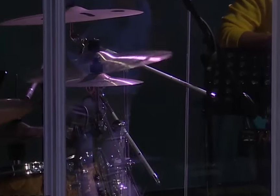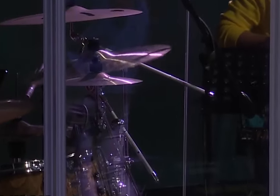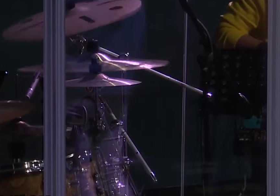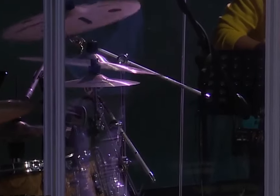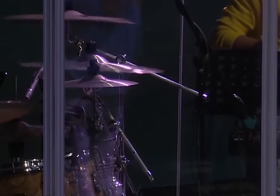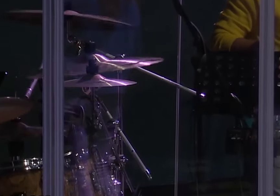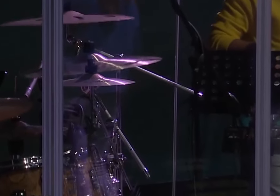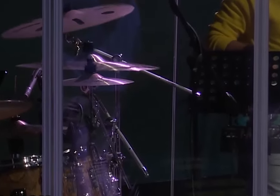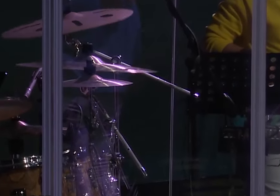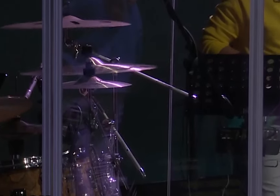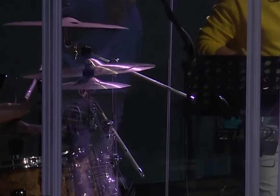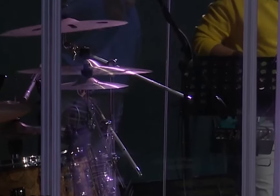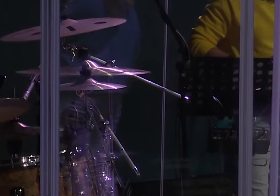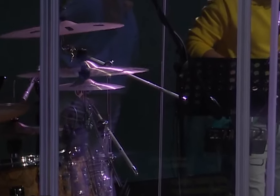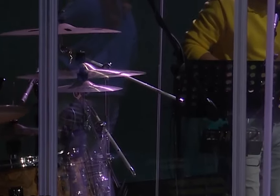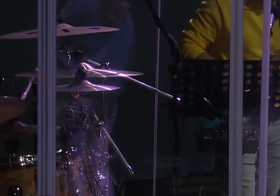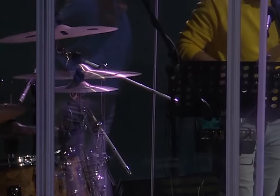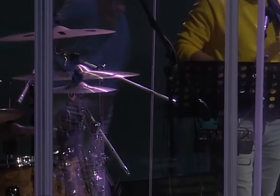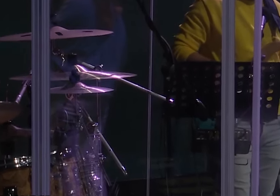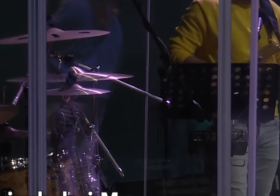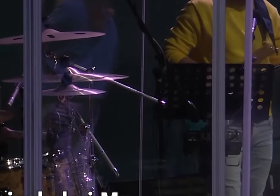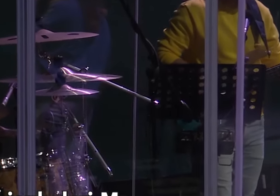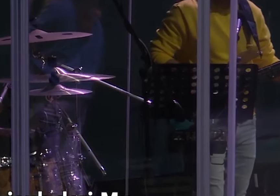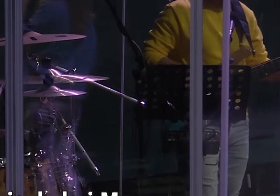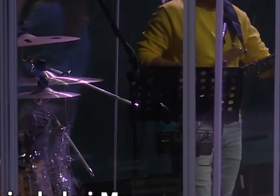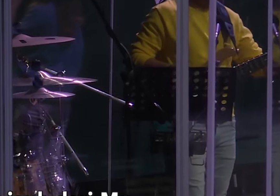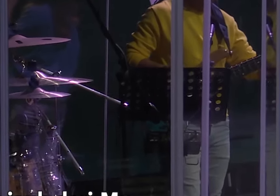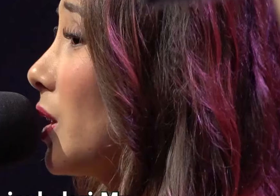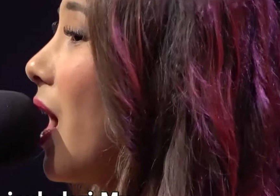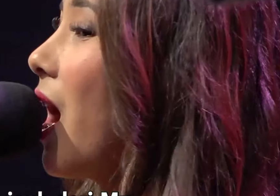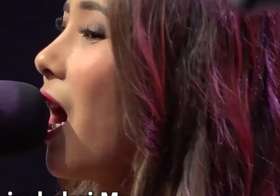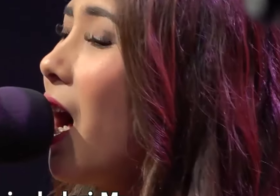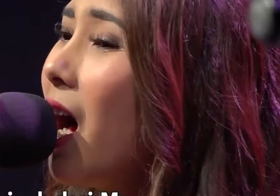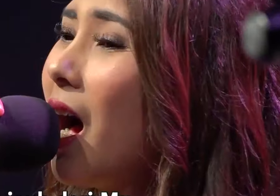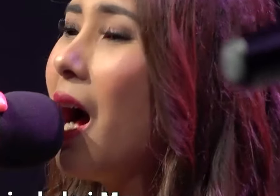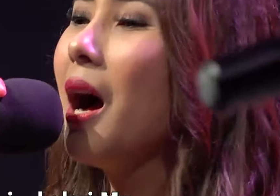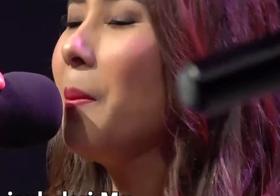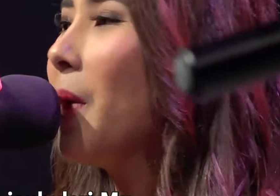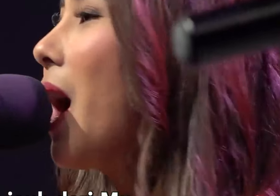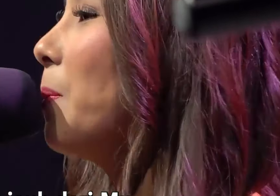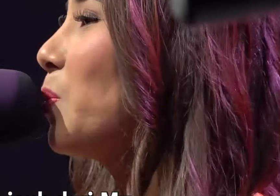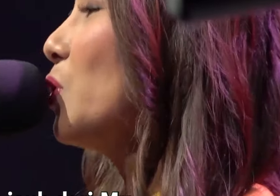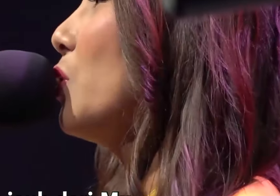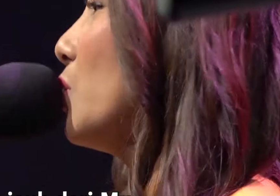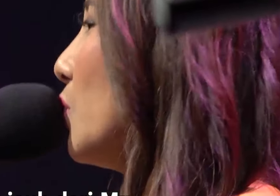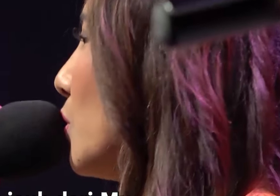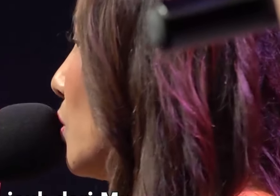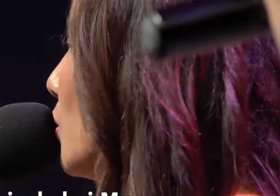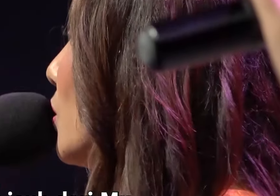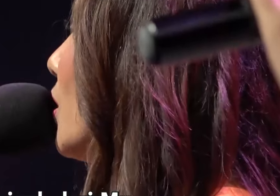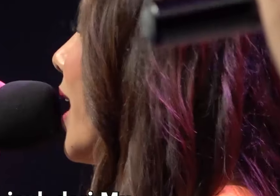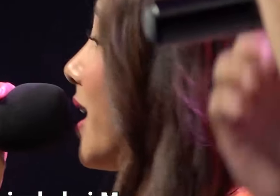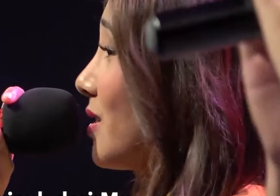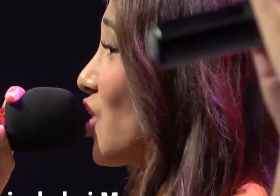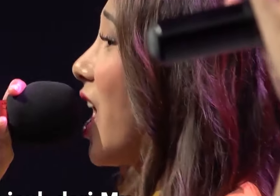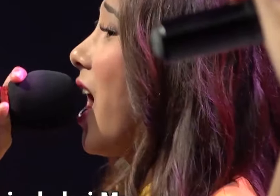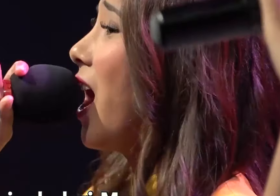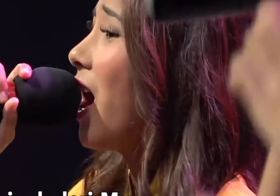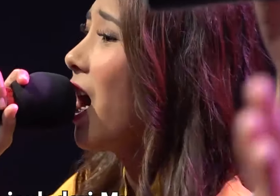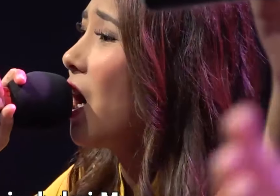Ku tak mau, ku tak mampu